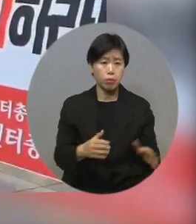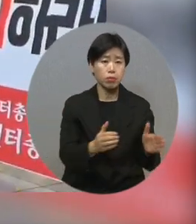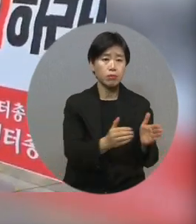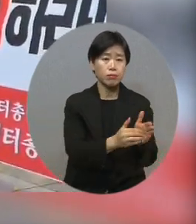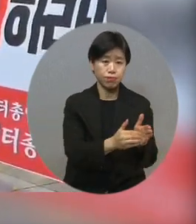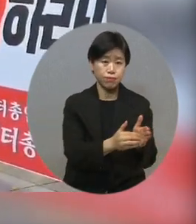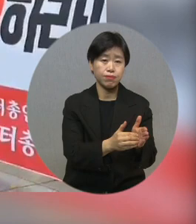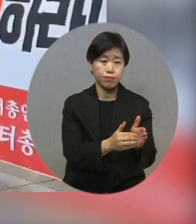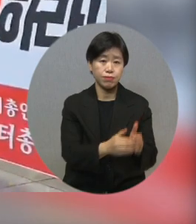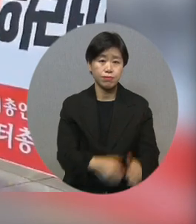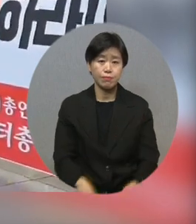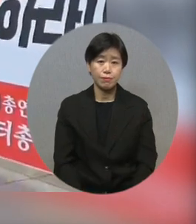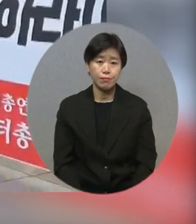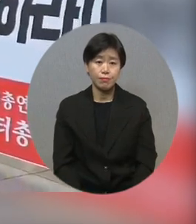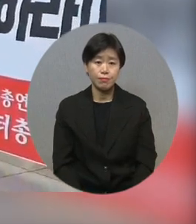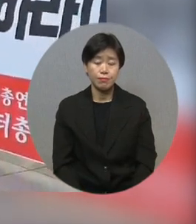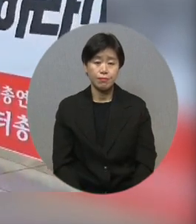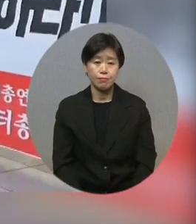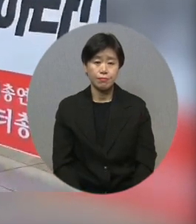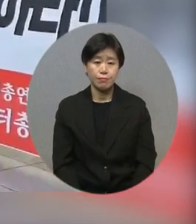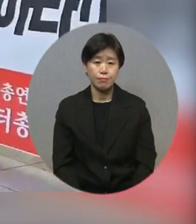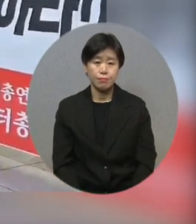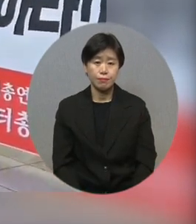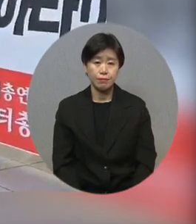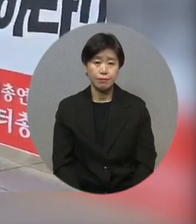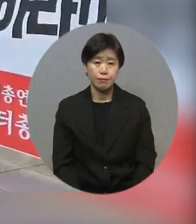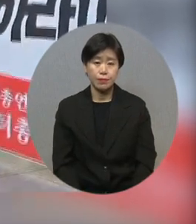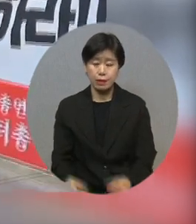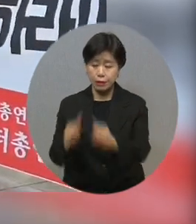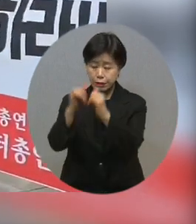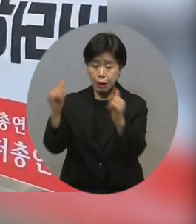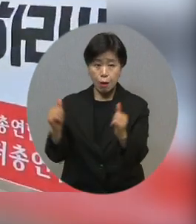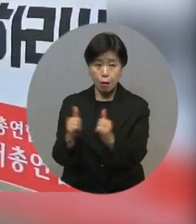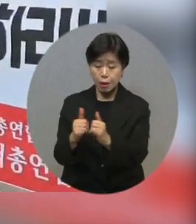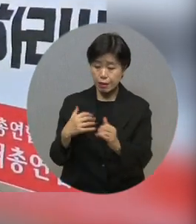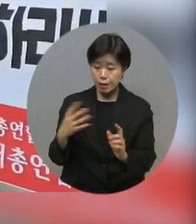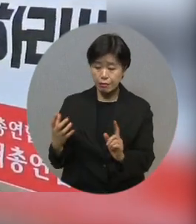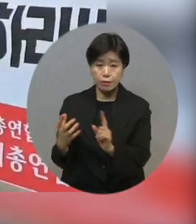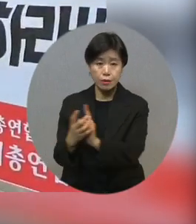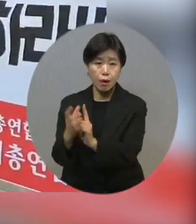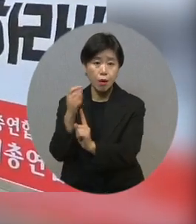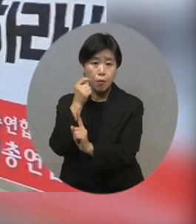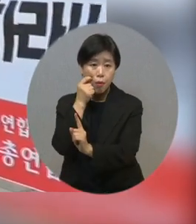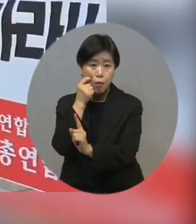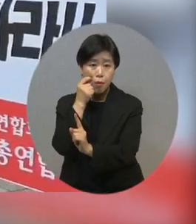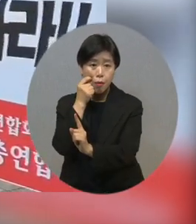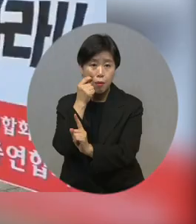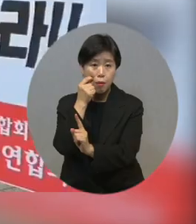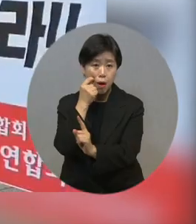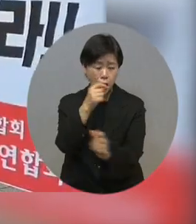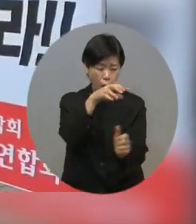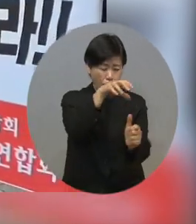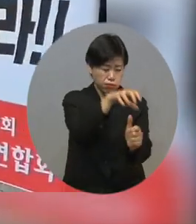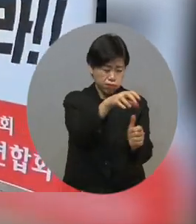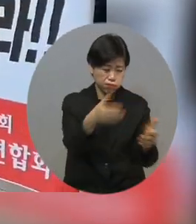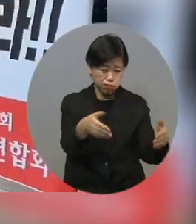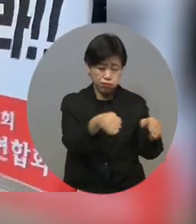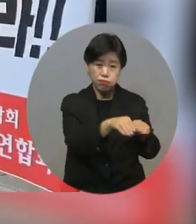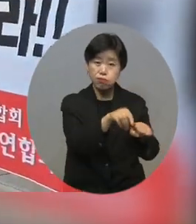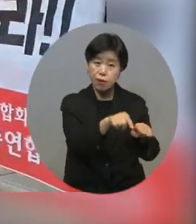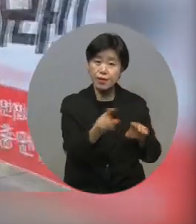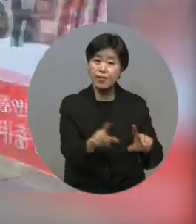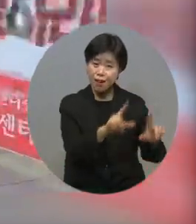역사에서 살 수 없는 정상인들이 고립되어져서 70년 동안 살아오신